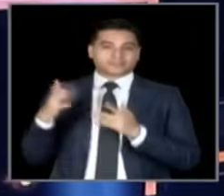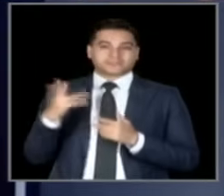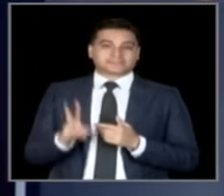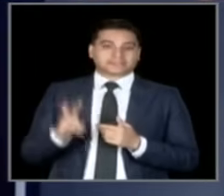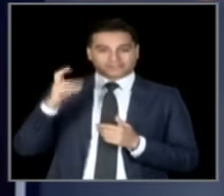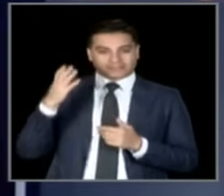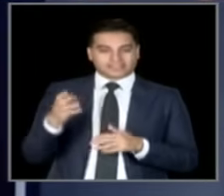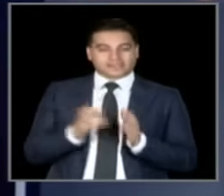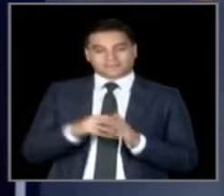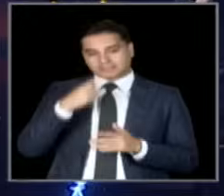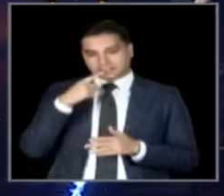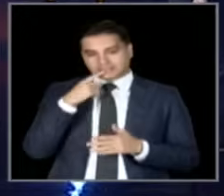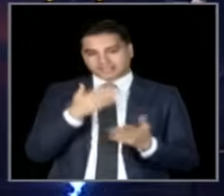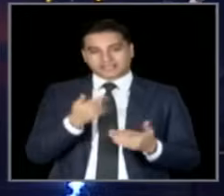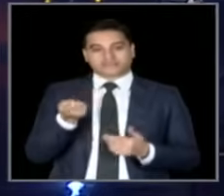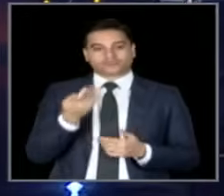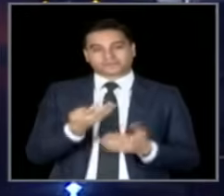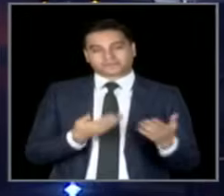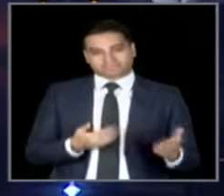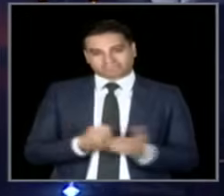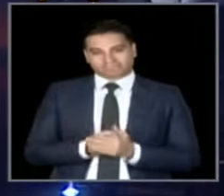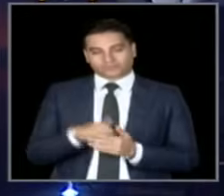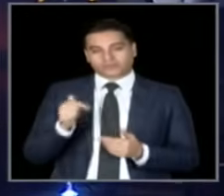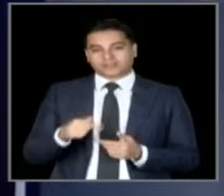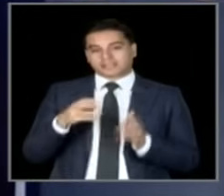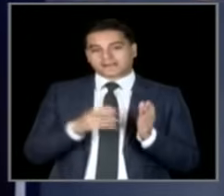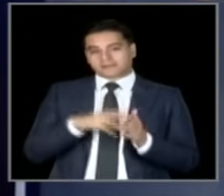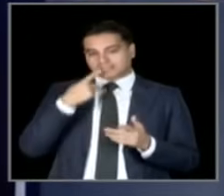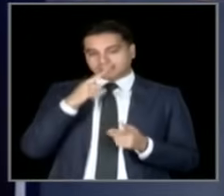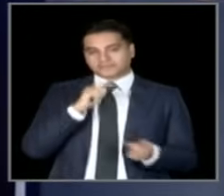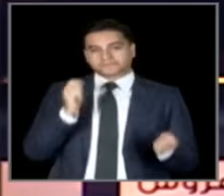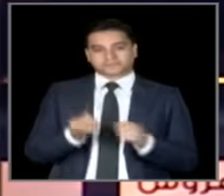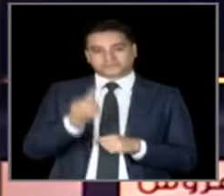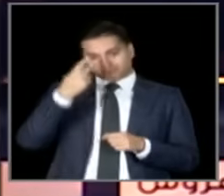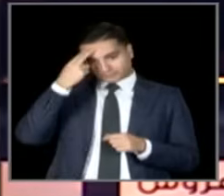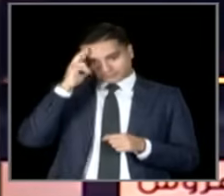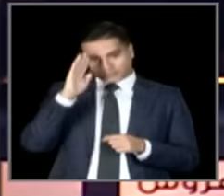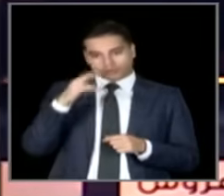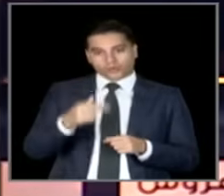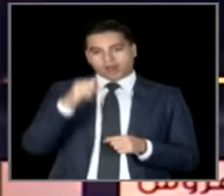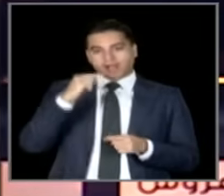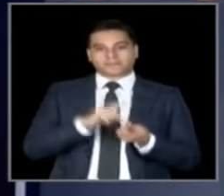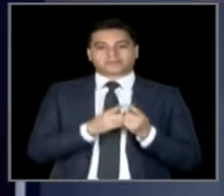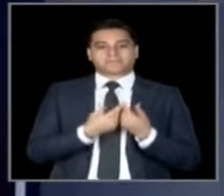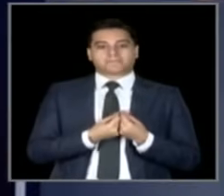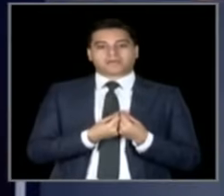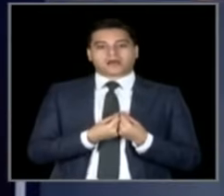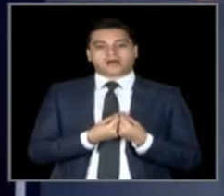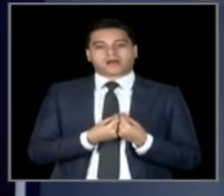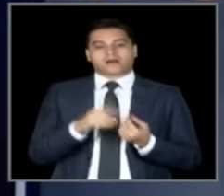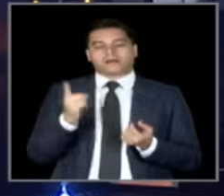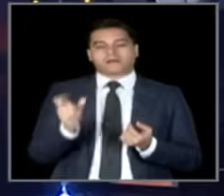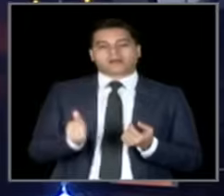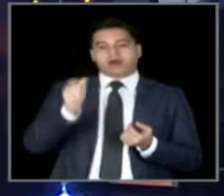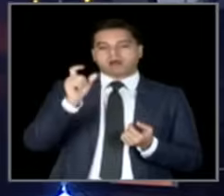70، جامعة اسكندرية 45. جامعة اسكندرية عندنا تغيير، سعاد رضا رجعت مكان